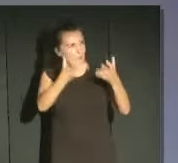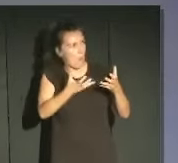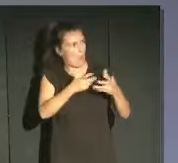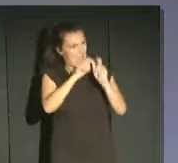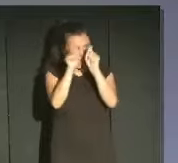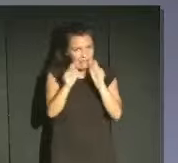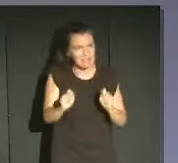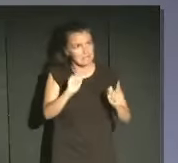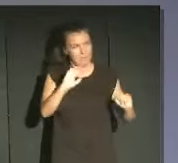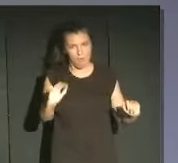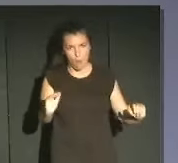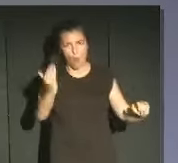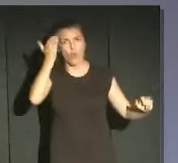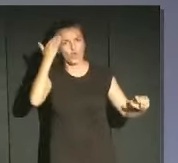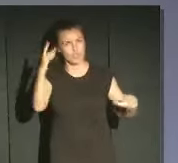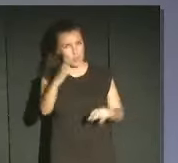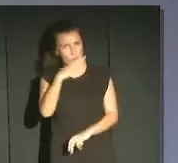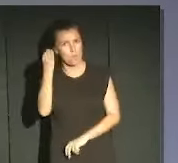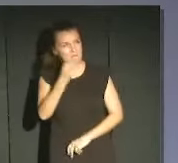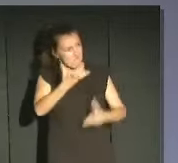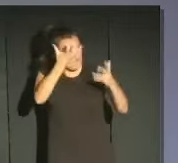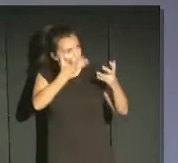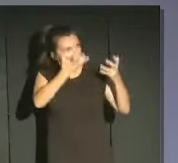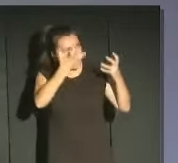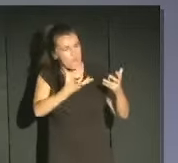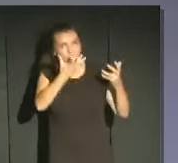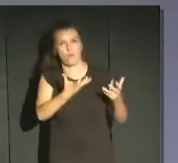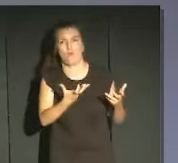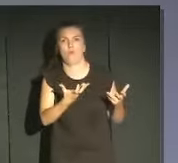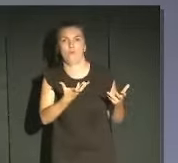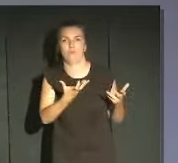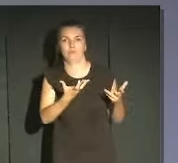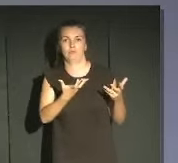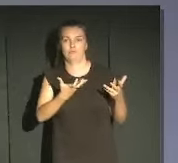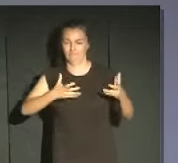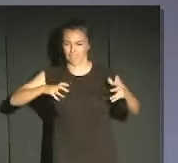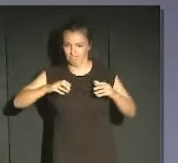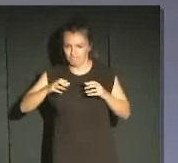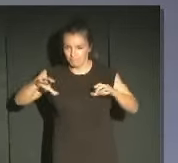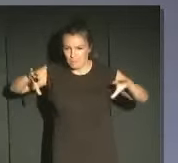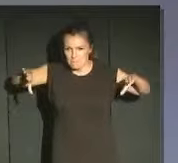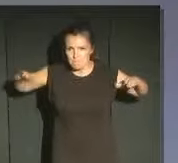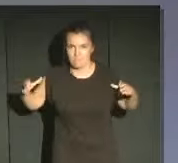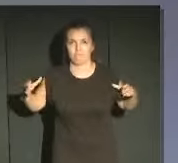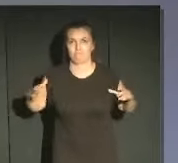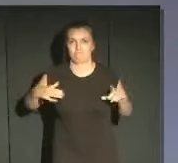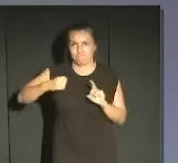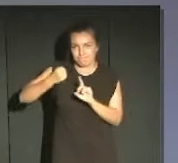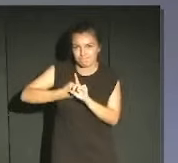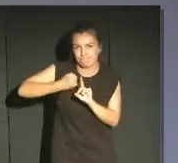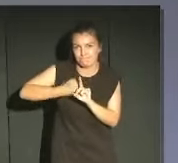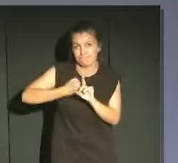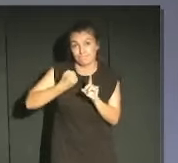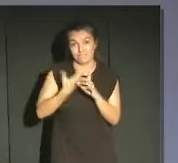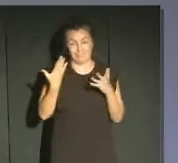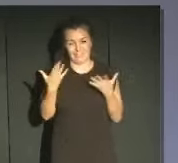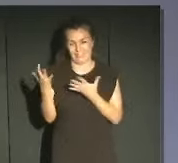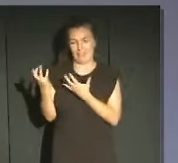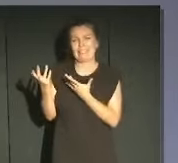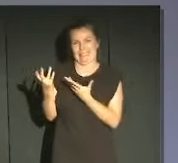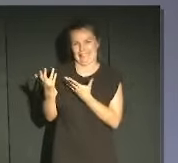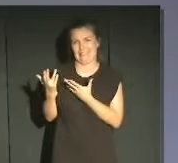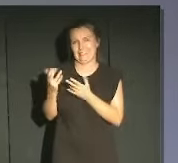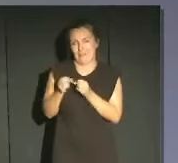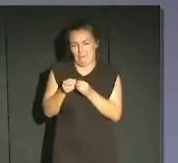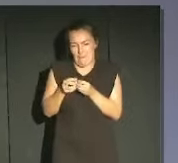respect de reconnaissance d'humanité c'est ce mouvement qui émerge aujourd'hui dans notre pays